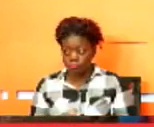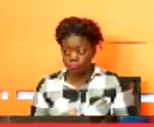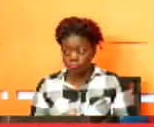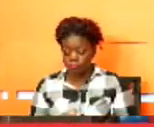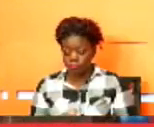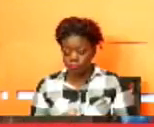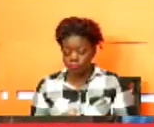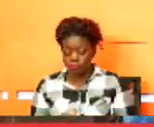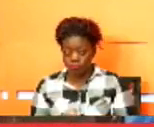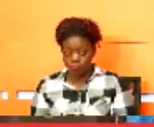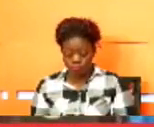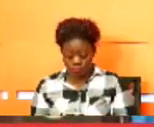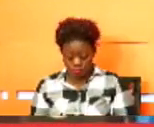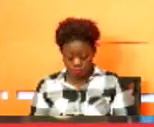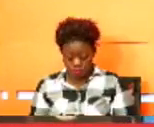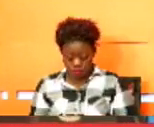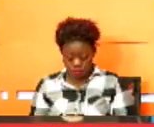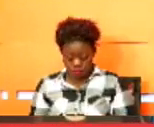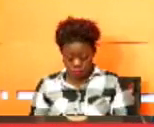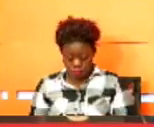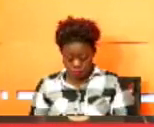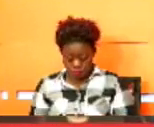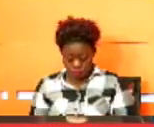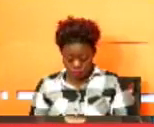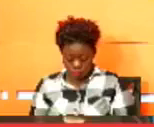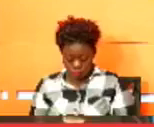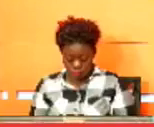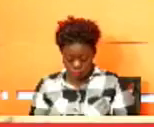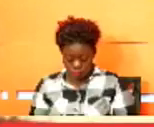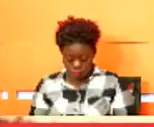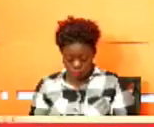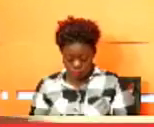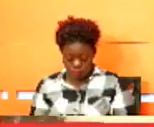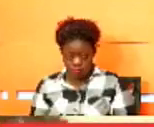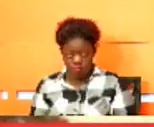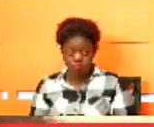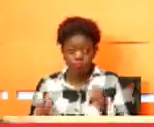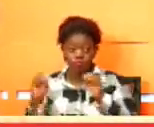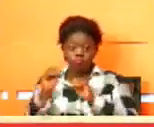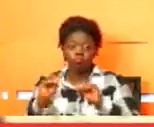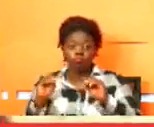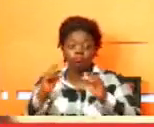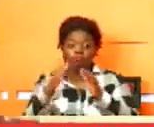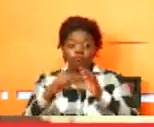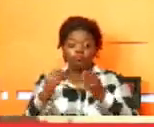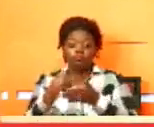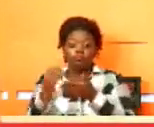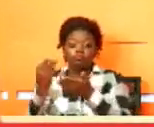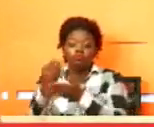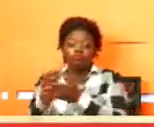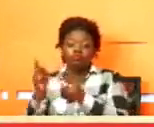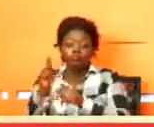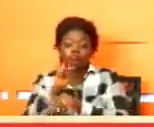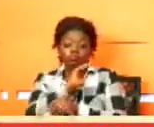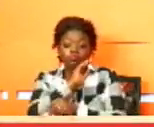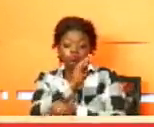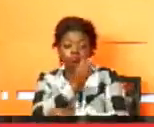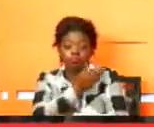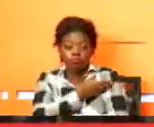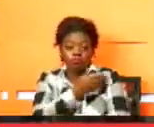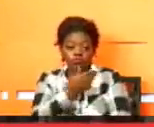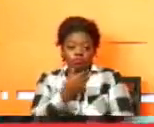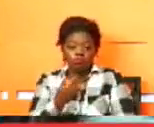nti ensonga zina kakiiko kano kadde kazimanyiko bwabula mu kaseera kano talina kyasobola kumuyamba n'asaba ab'obuyinza okuvayo